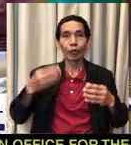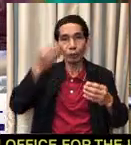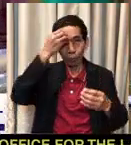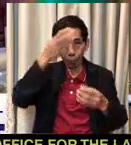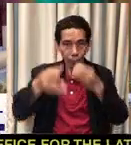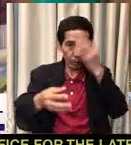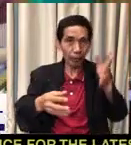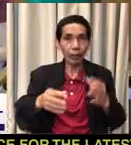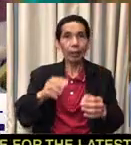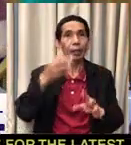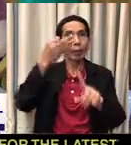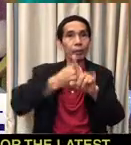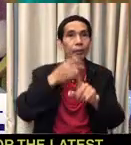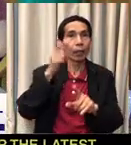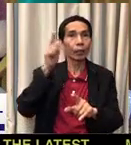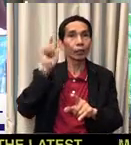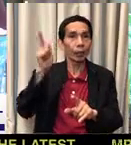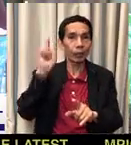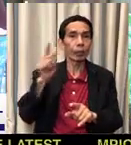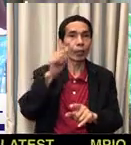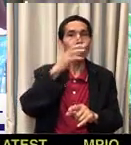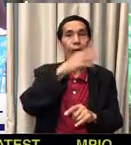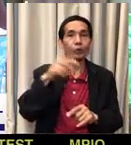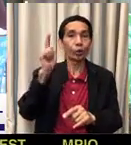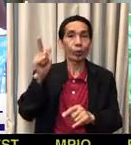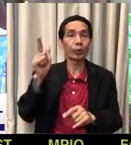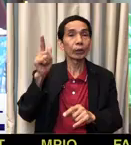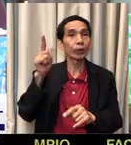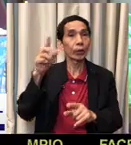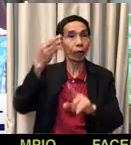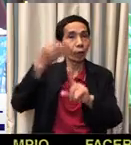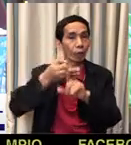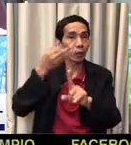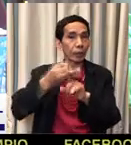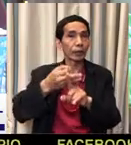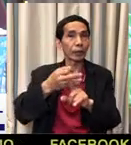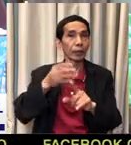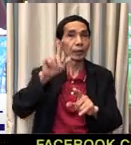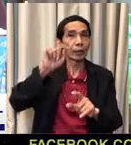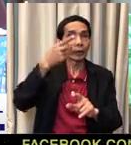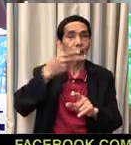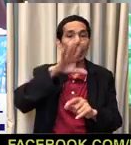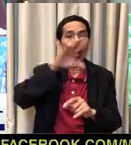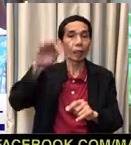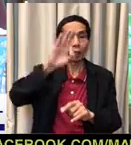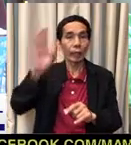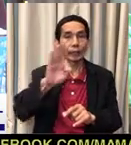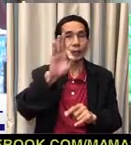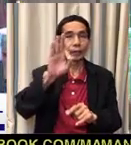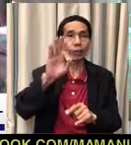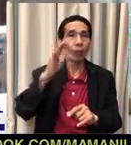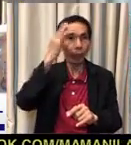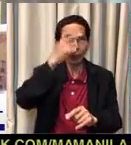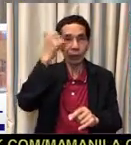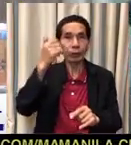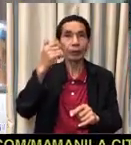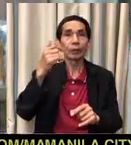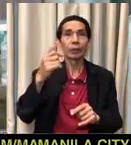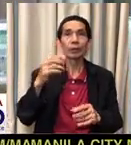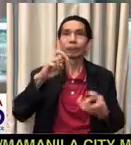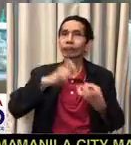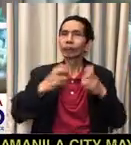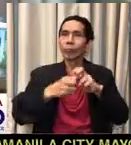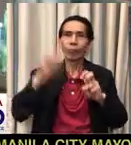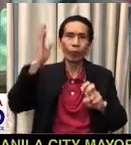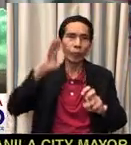ha? February 20 at 21. Thursday and Friday. Oh, kasi isa sa naging